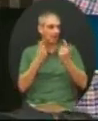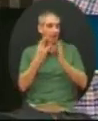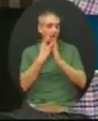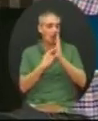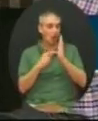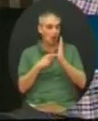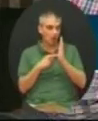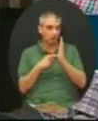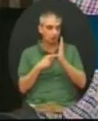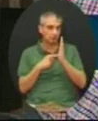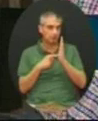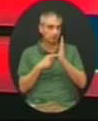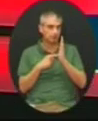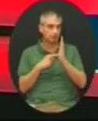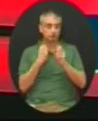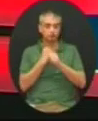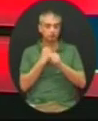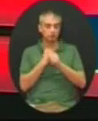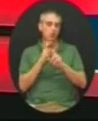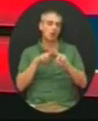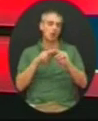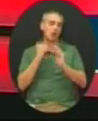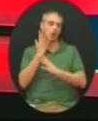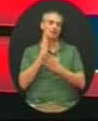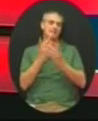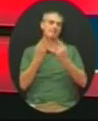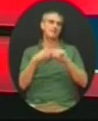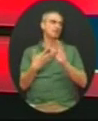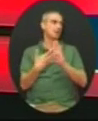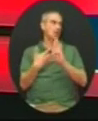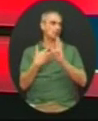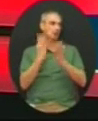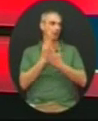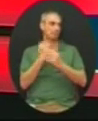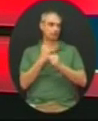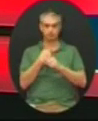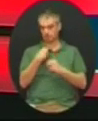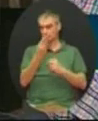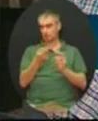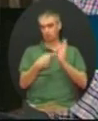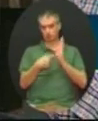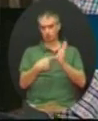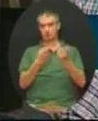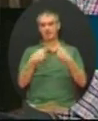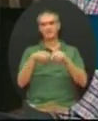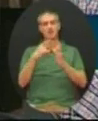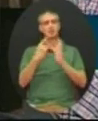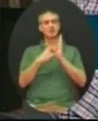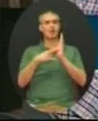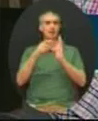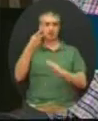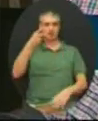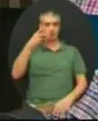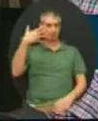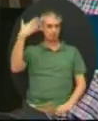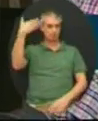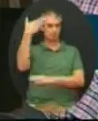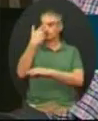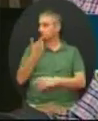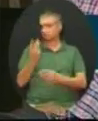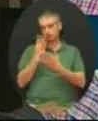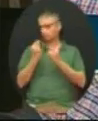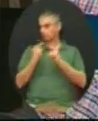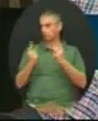לחקיקה, שנעשתה אחרי שישבה ועדת חקירה פרלמנטרית... אני אתן לך דוגמה מוועדת חקירה ממלכתית, זה למשל. זה משהו אחר. לא